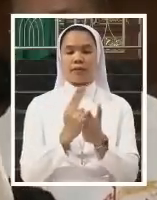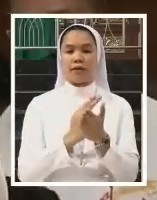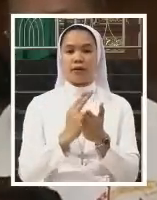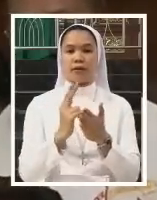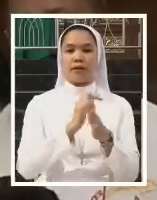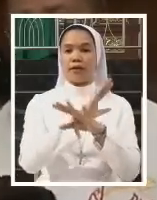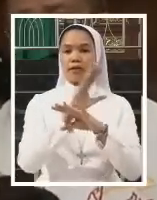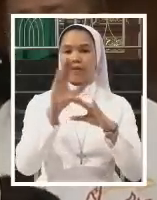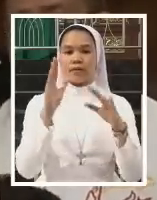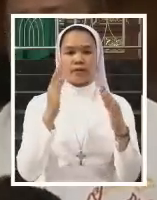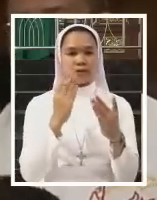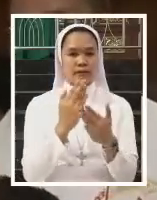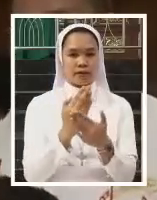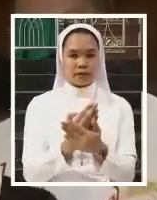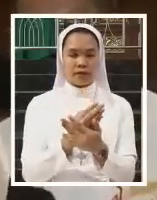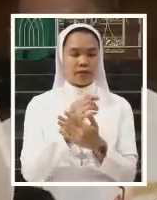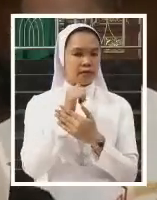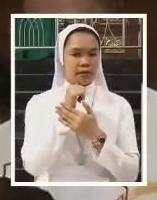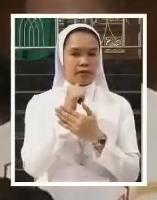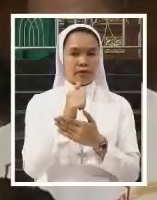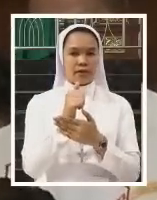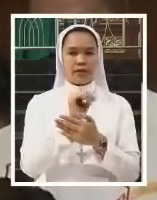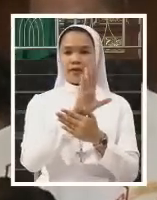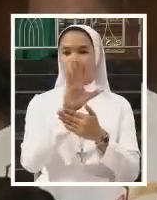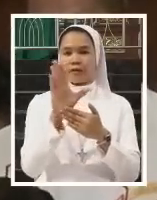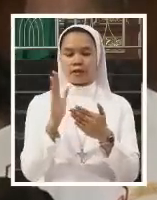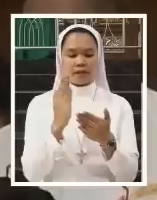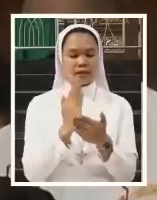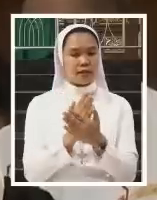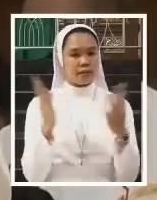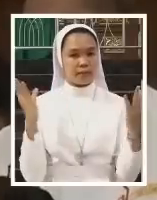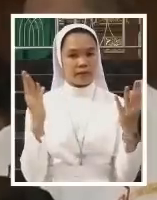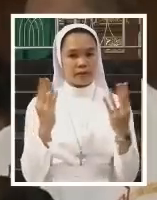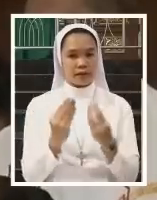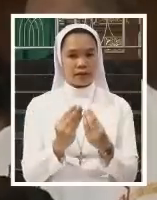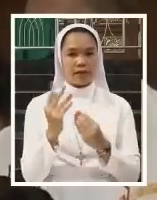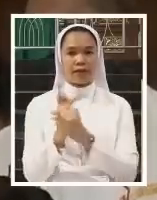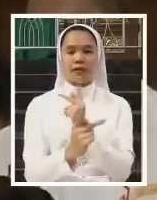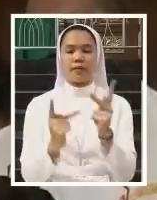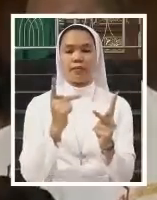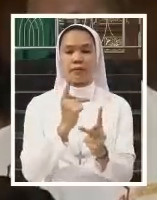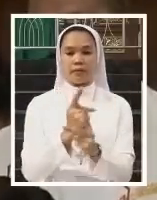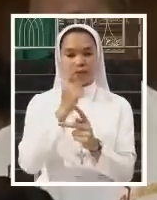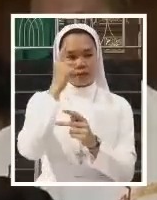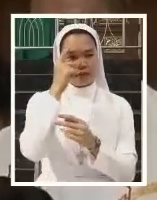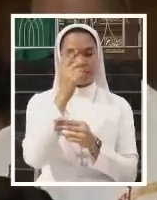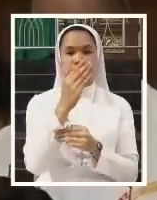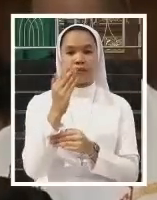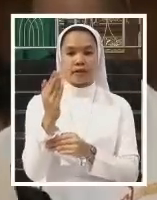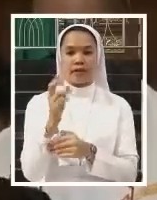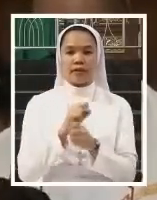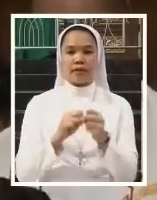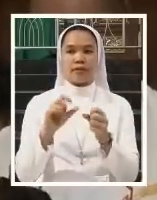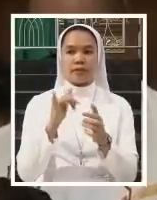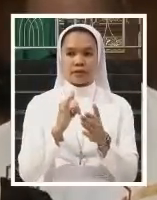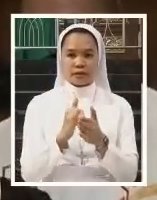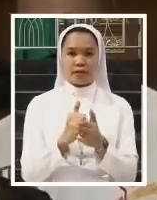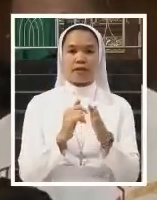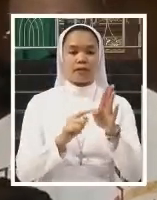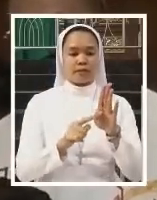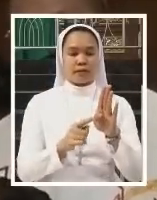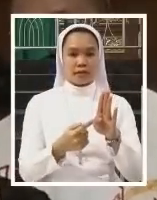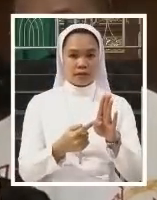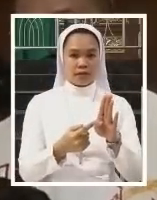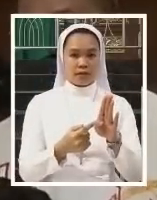gabos, asin da ika nagoontok sa pagtipon kan banwaan para sa imo, tanganing puon